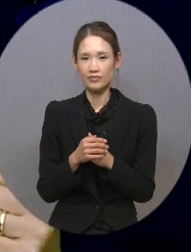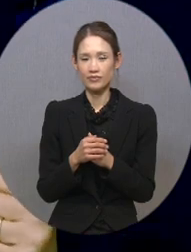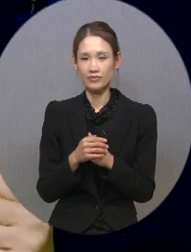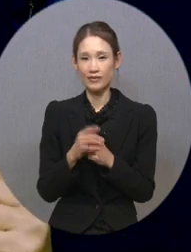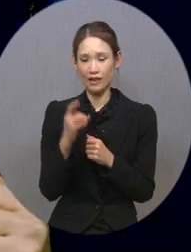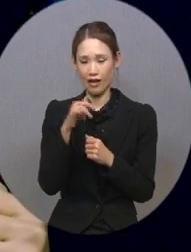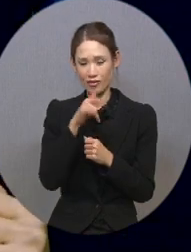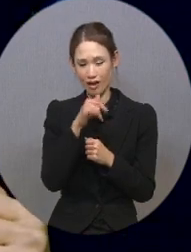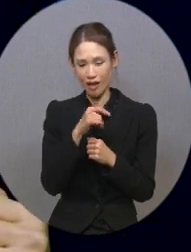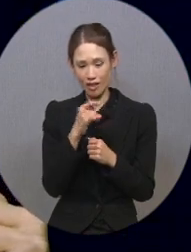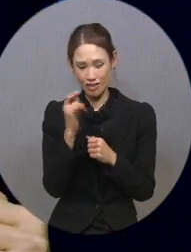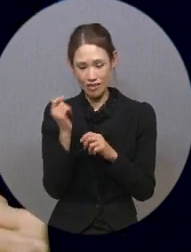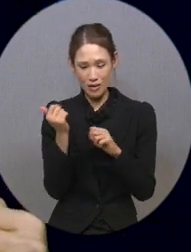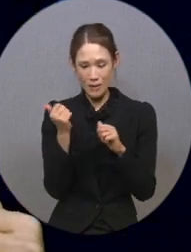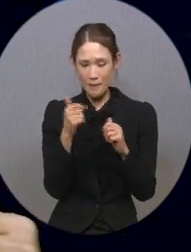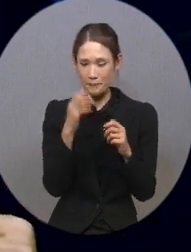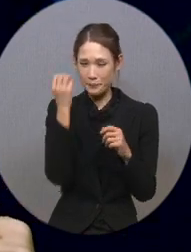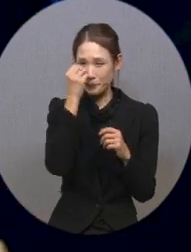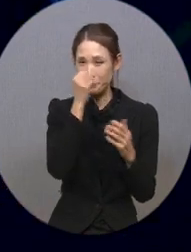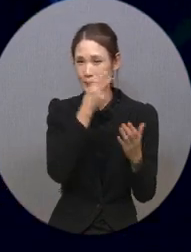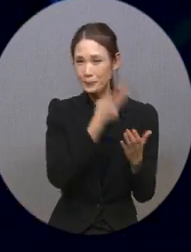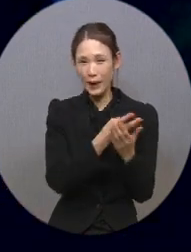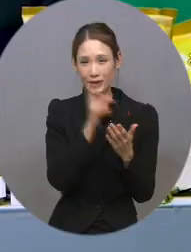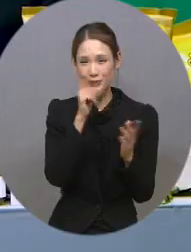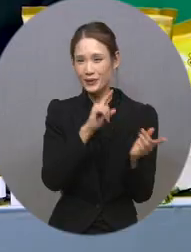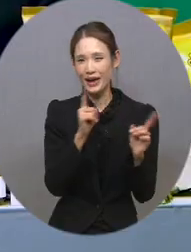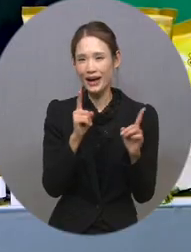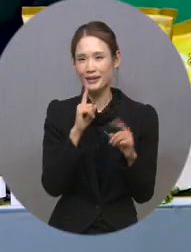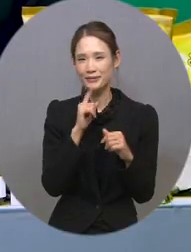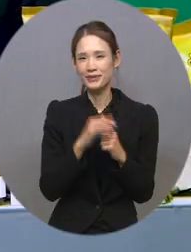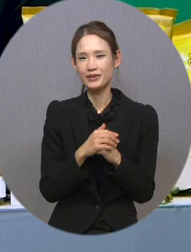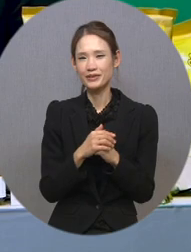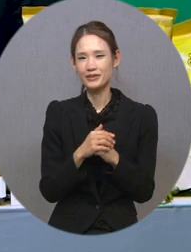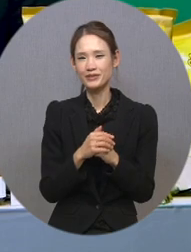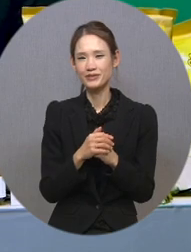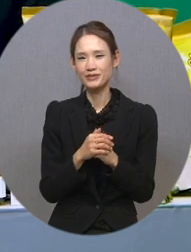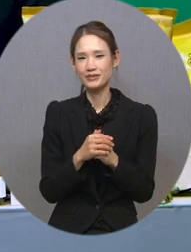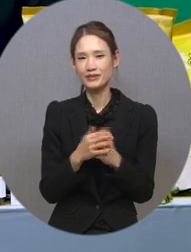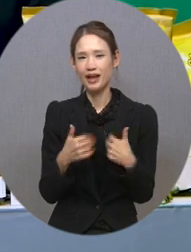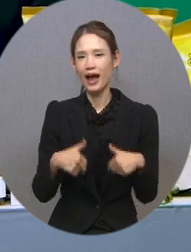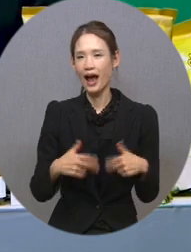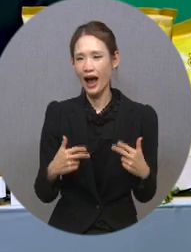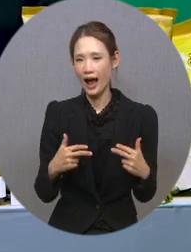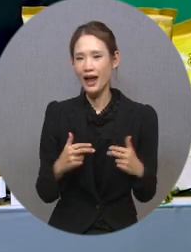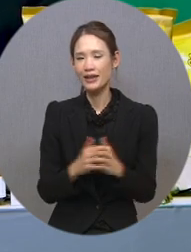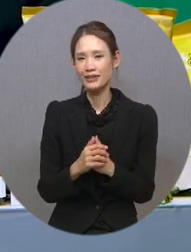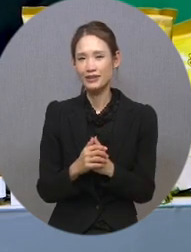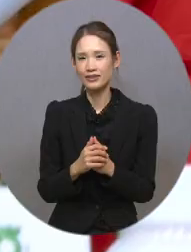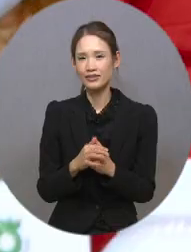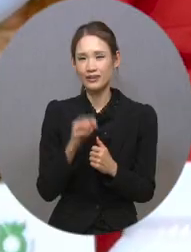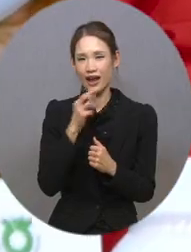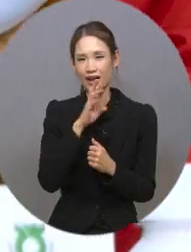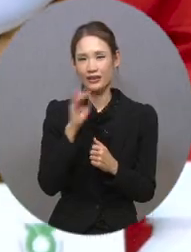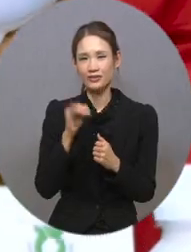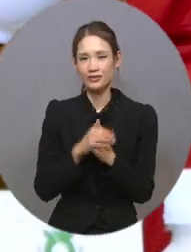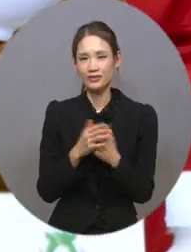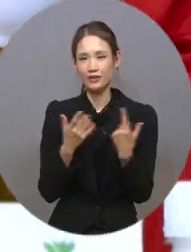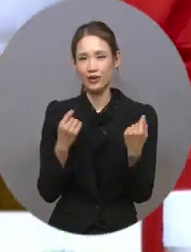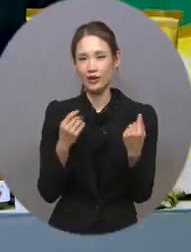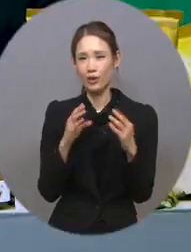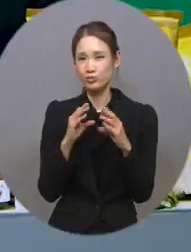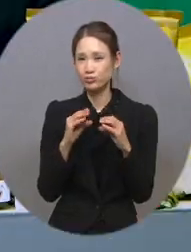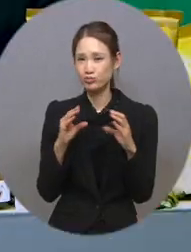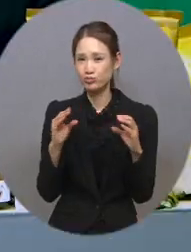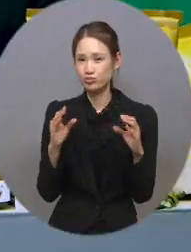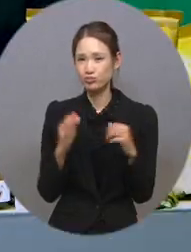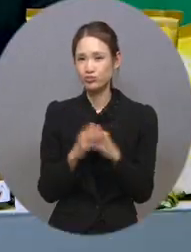낙지는 쓰러진 소도 일으킨다는. 네. 뭐야? 어머머머. 갈비입니다. 세상에. 아니 갈비가 이렇게 부드러워도 되는